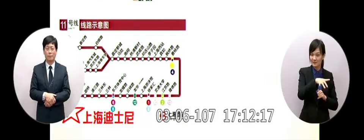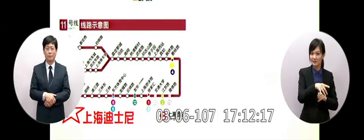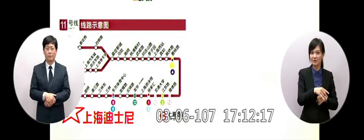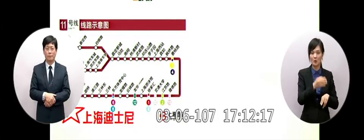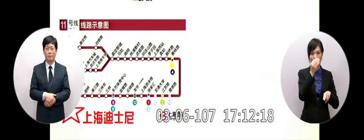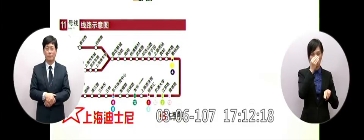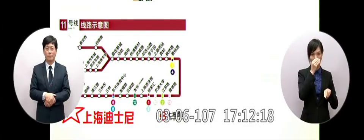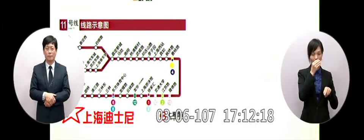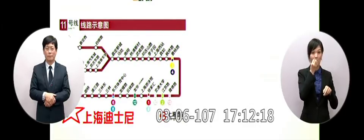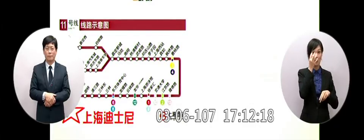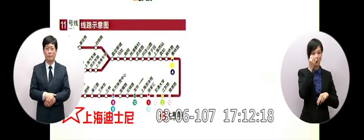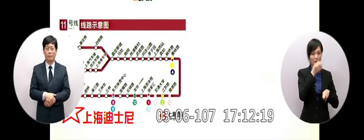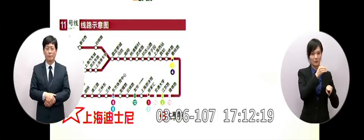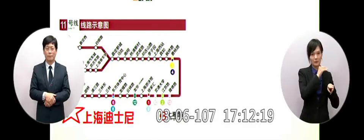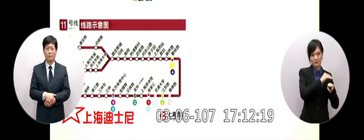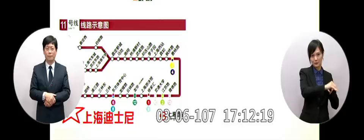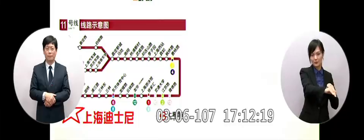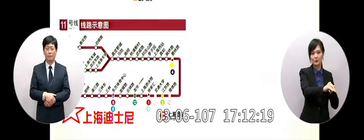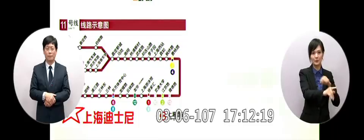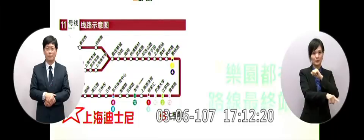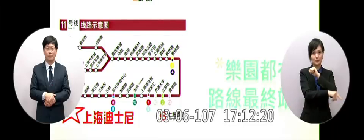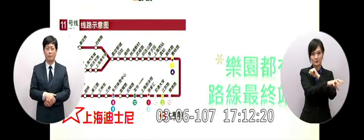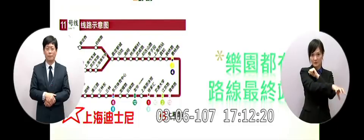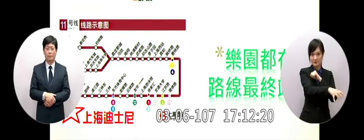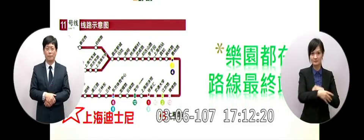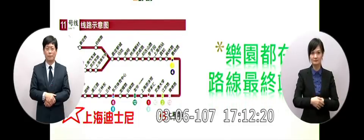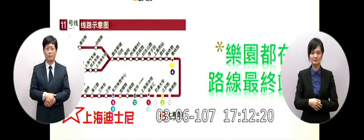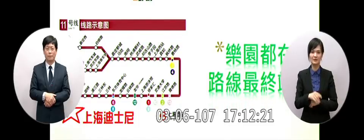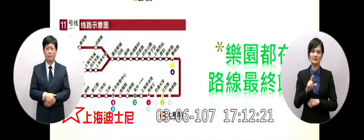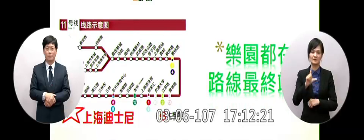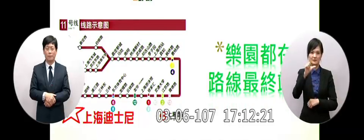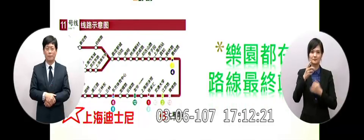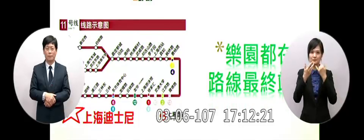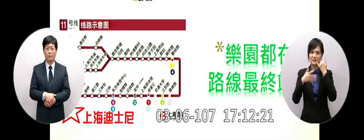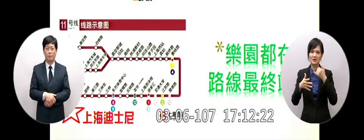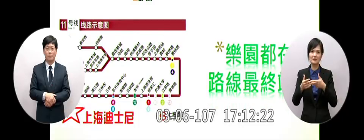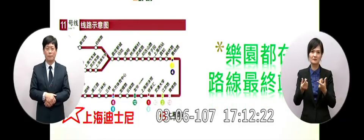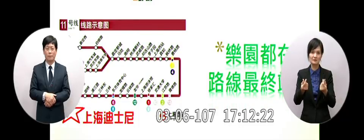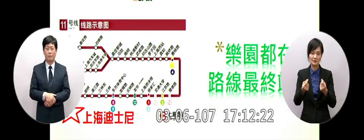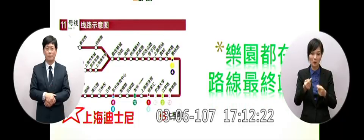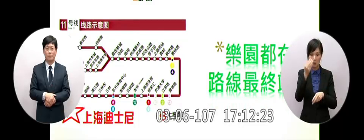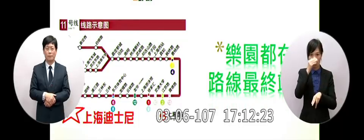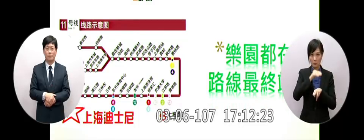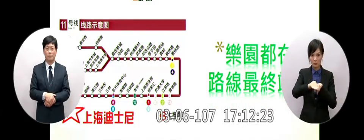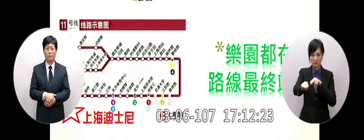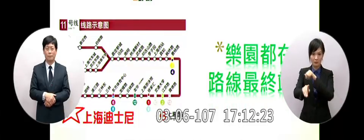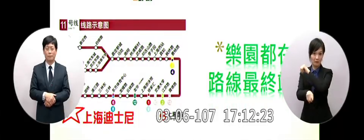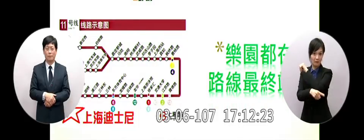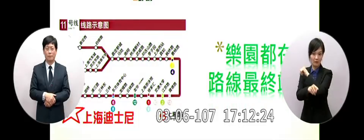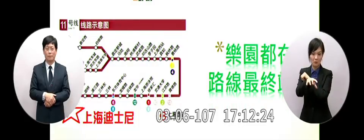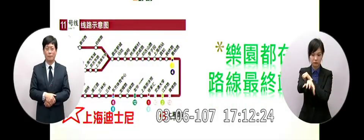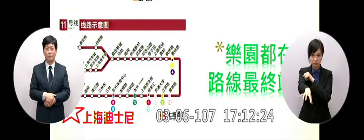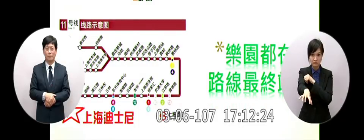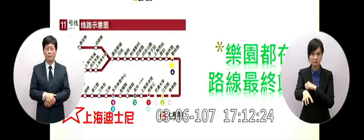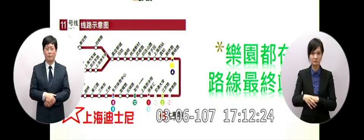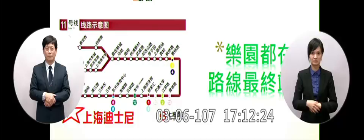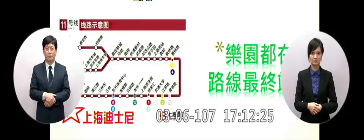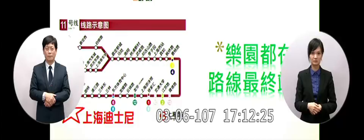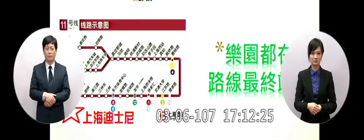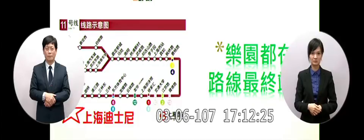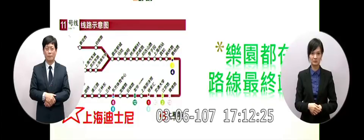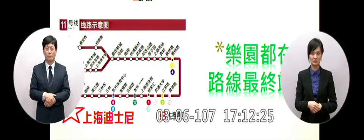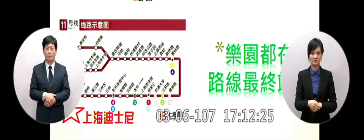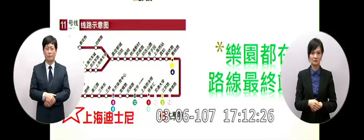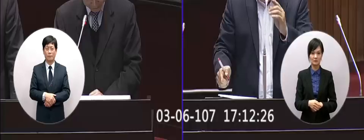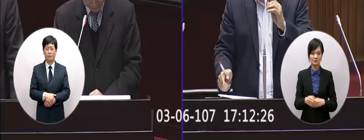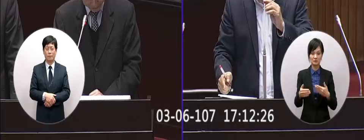上海轨道交通11号，拢去哩终点站，拢去哩对，去哩迄落交通运输严重不足的地